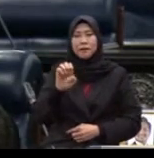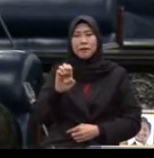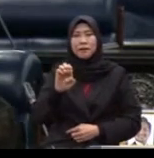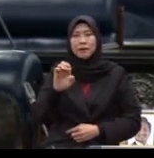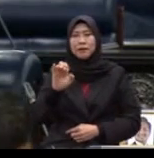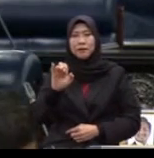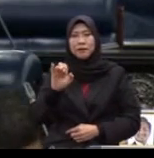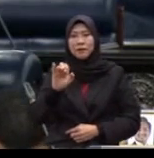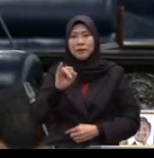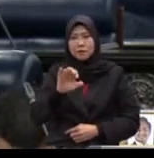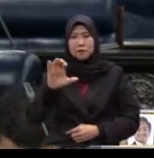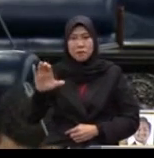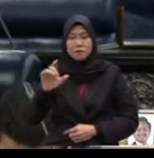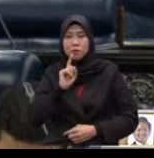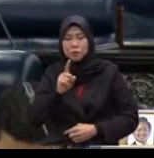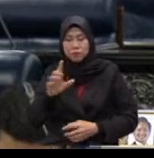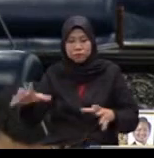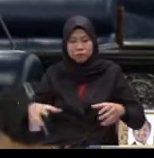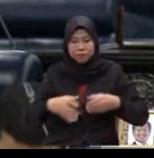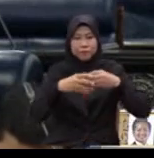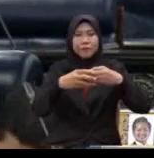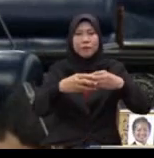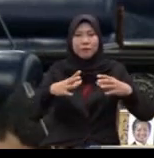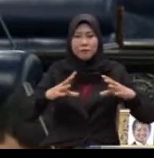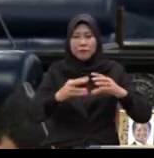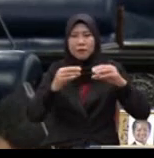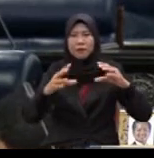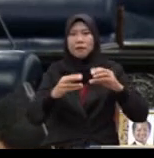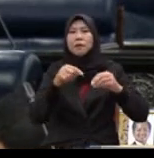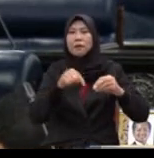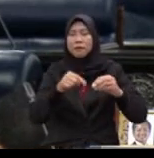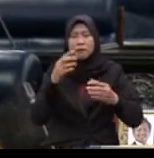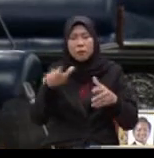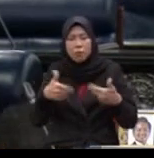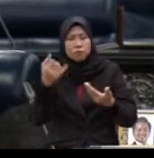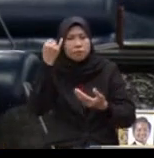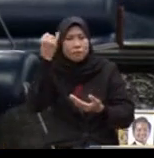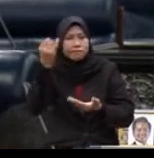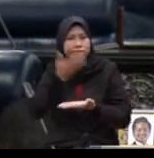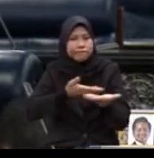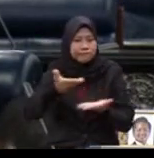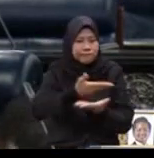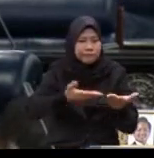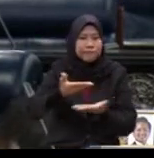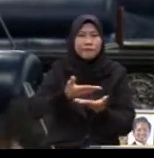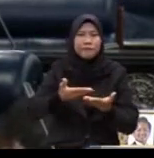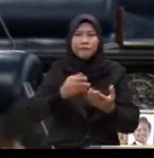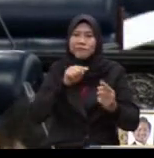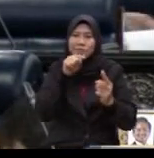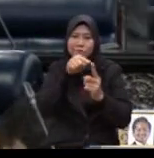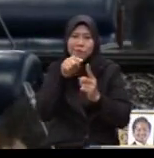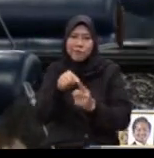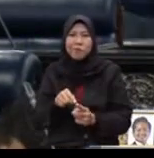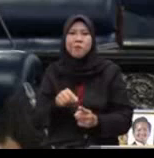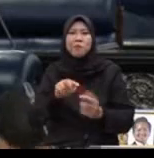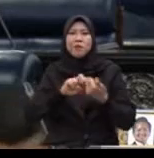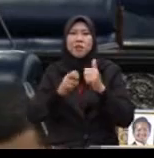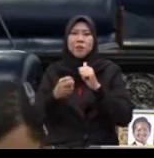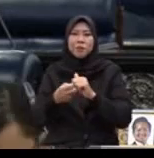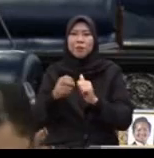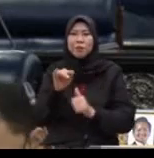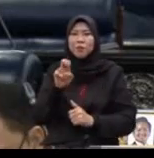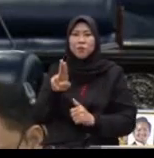antara lain telah pun diadakan untuk mendapat pandangan seterusnya tentang isu yang dibangkitkan